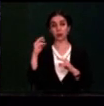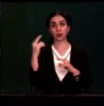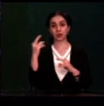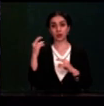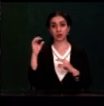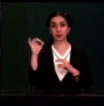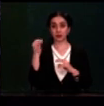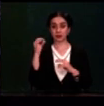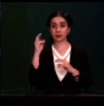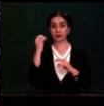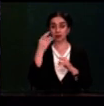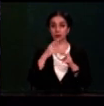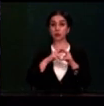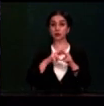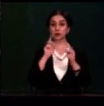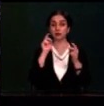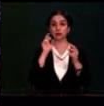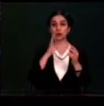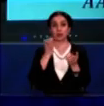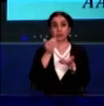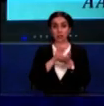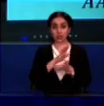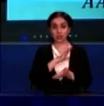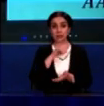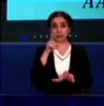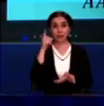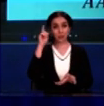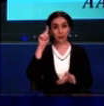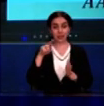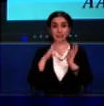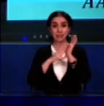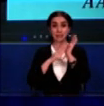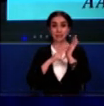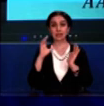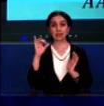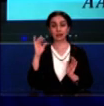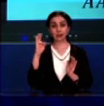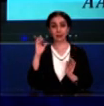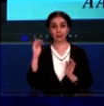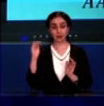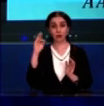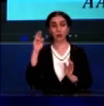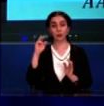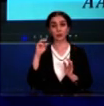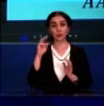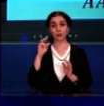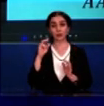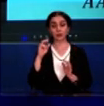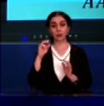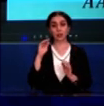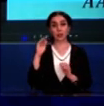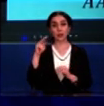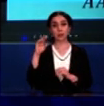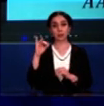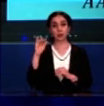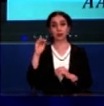Umumlashgan Pifagor teoremasi bilan tanishgan edik. Siz bilasizki, 8-sinf geometriya kursida Pifagor